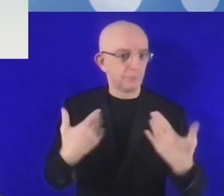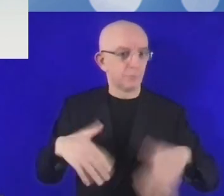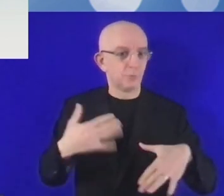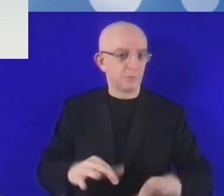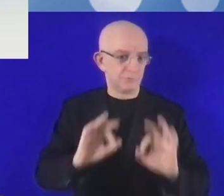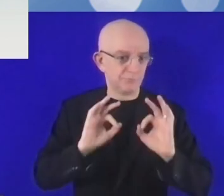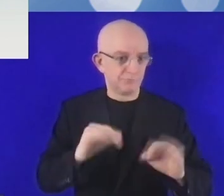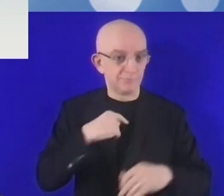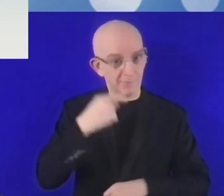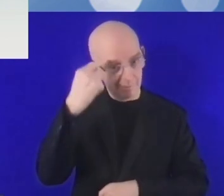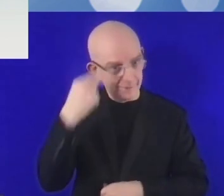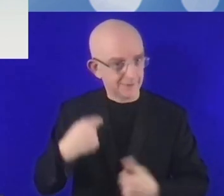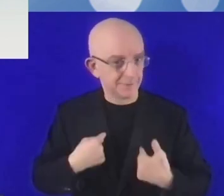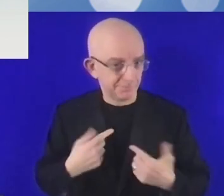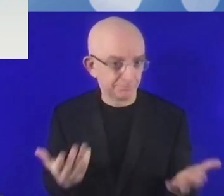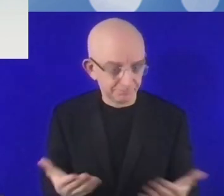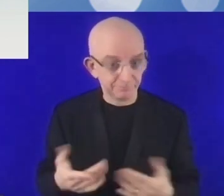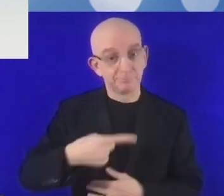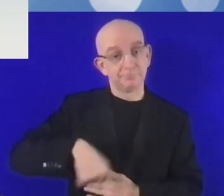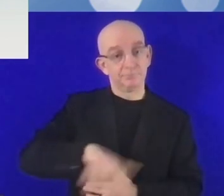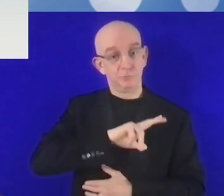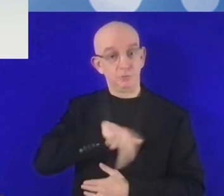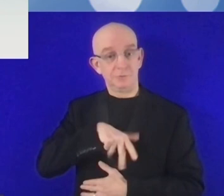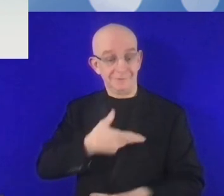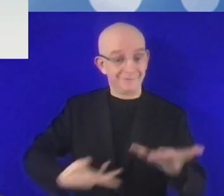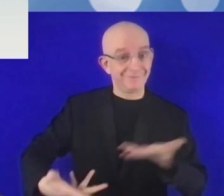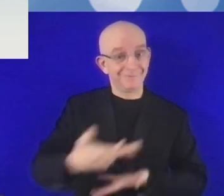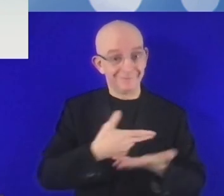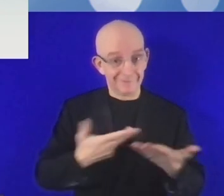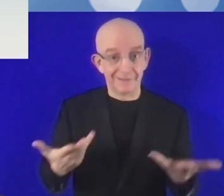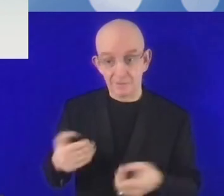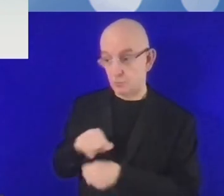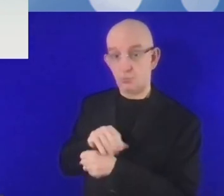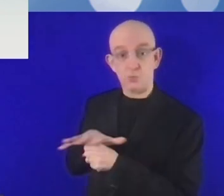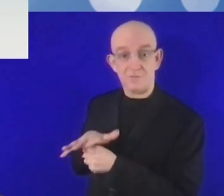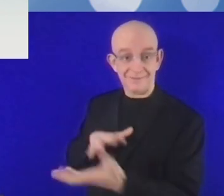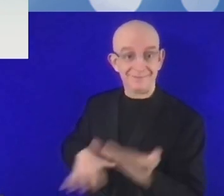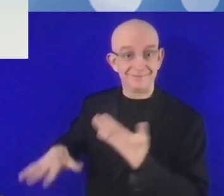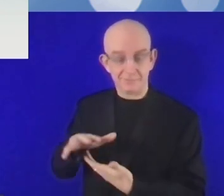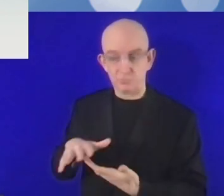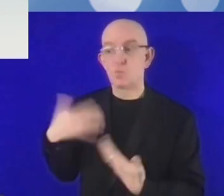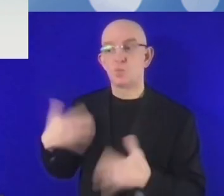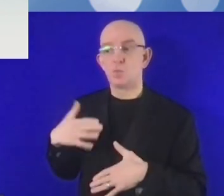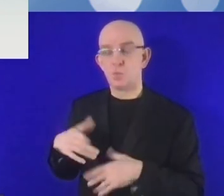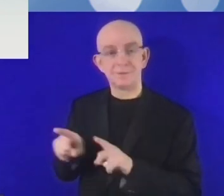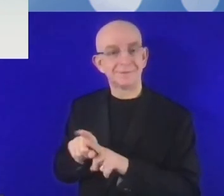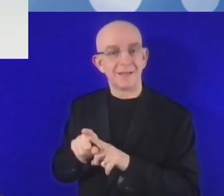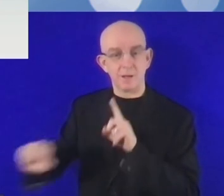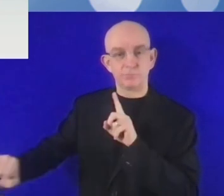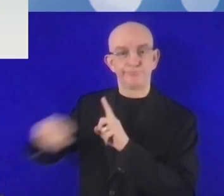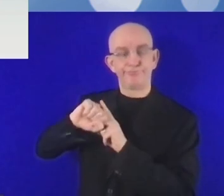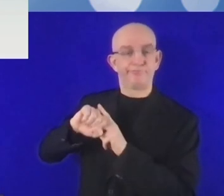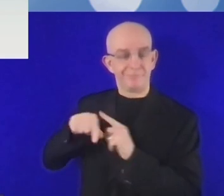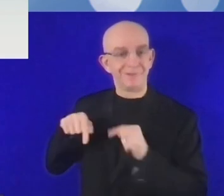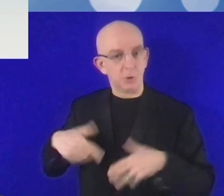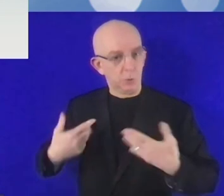我们所有人对创新的贡献是非常重要的，因为由于这个创新的技术，